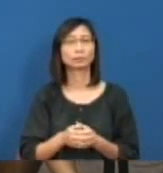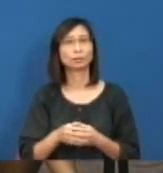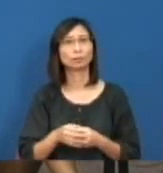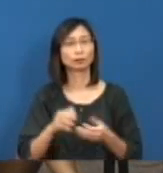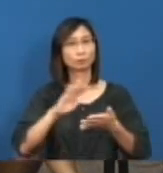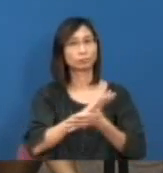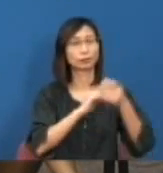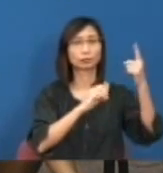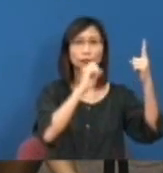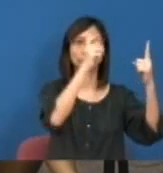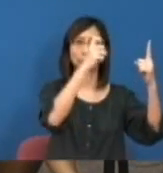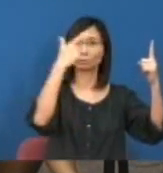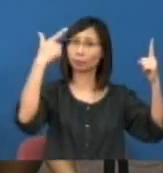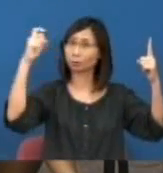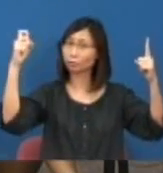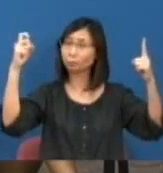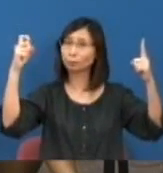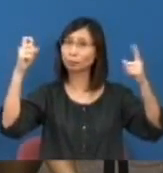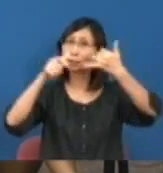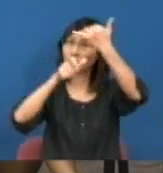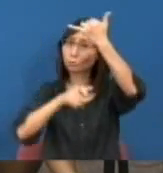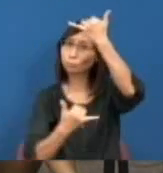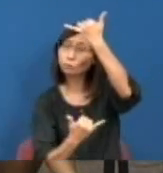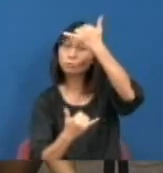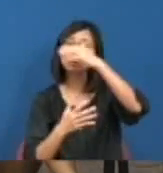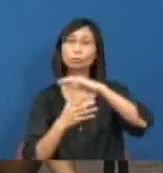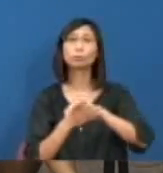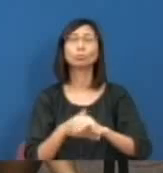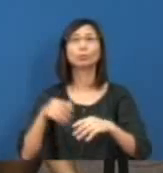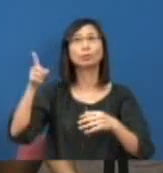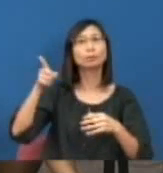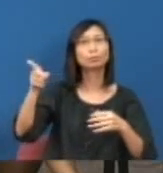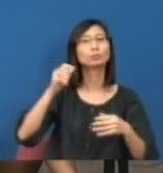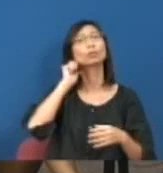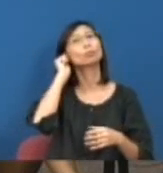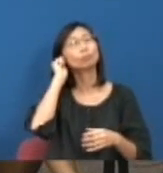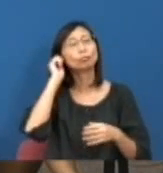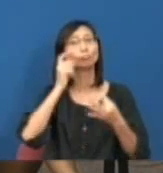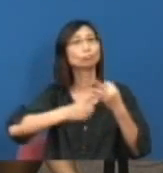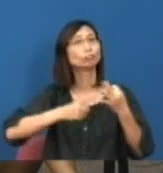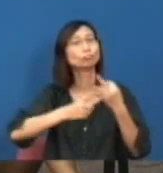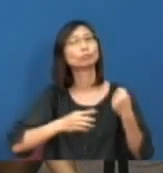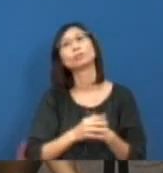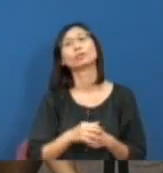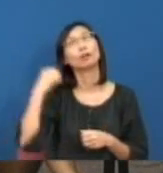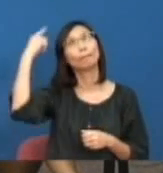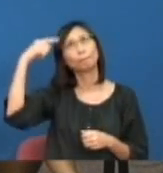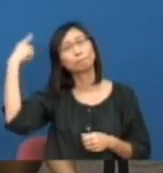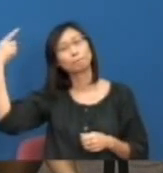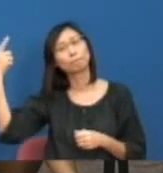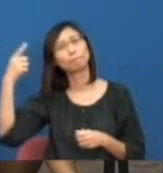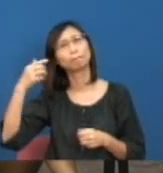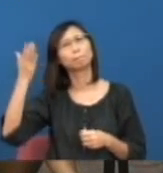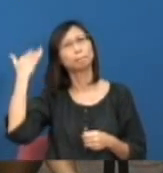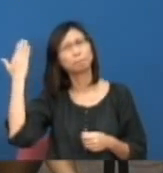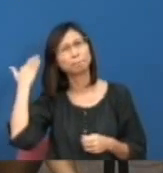年嘅6月6日，係咪？佢而家回憶咗咧，就係話，原來當時咧大家好悲憤，咁佢就即係佢回憶就係話，當時咧就係